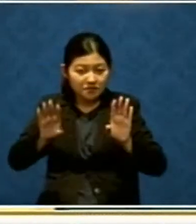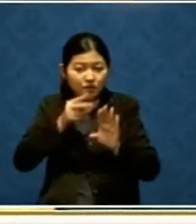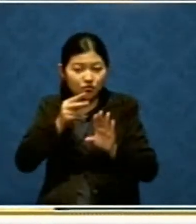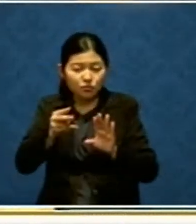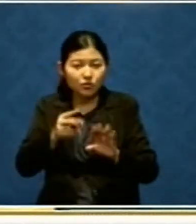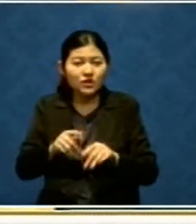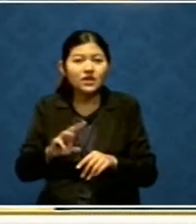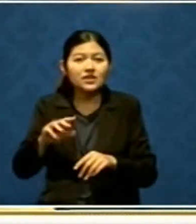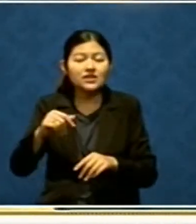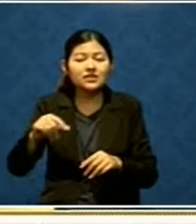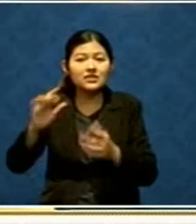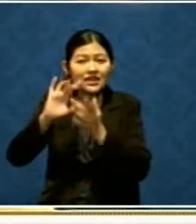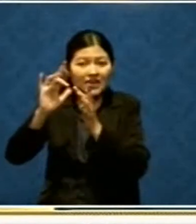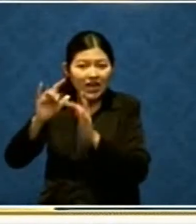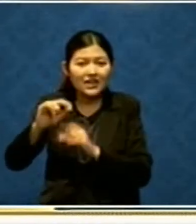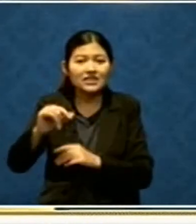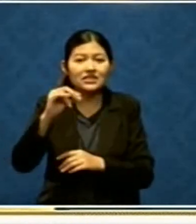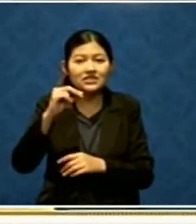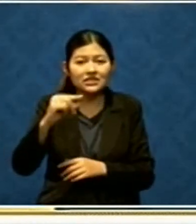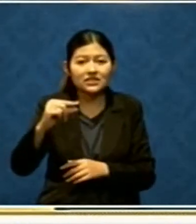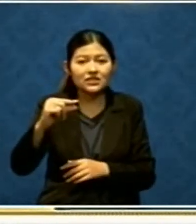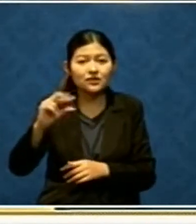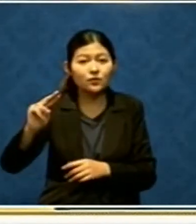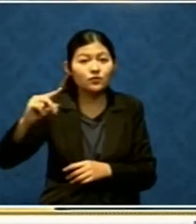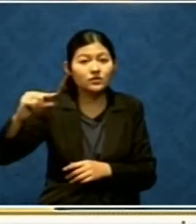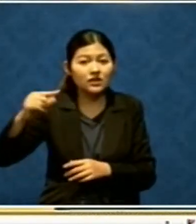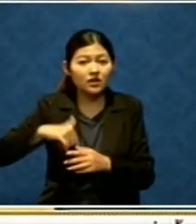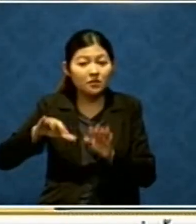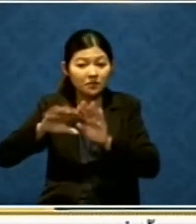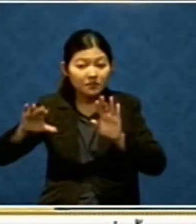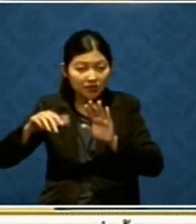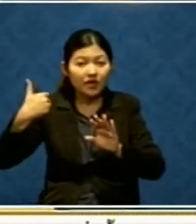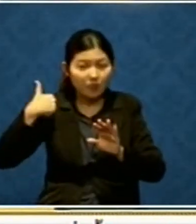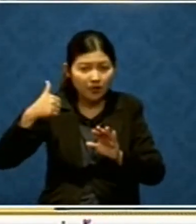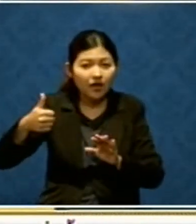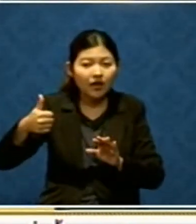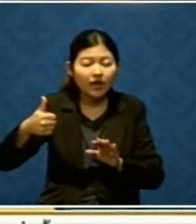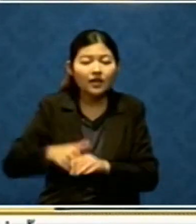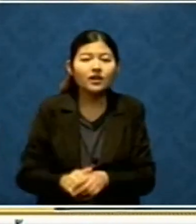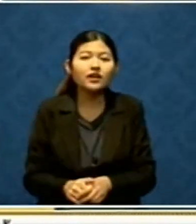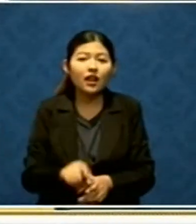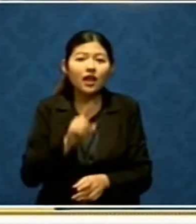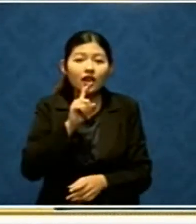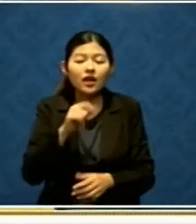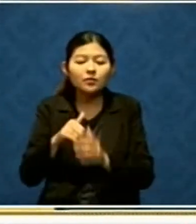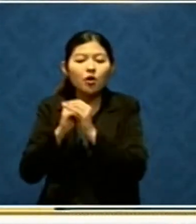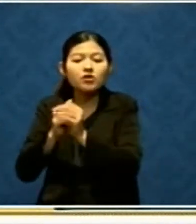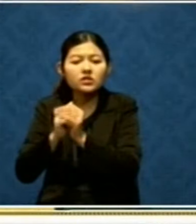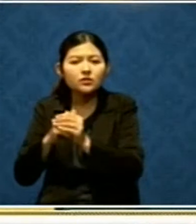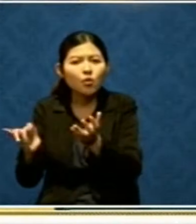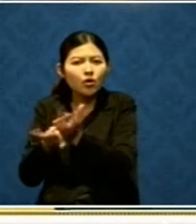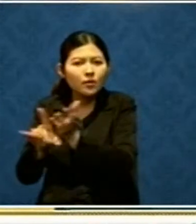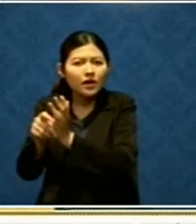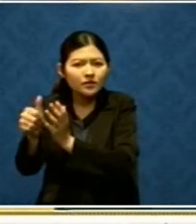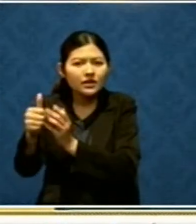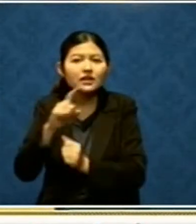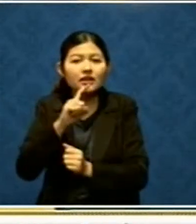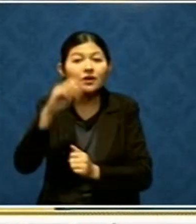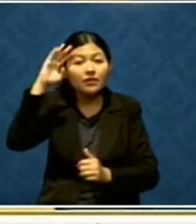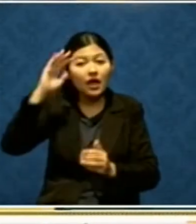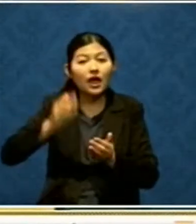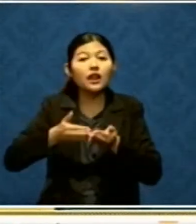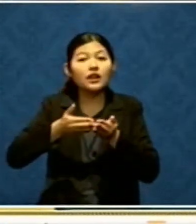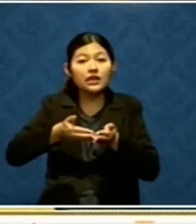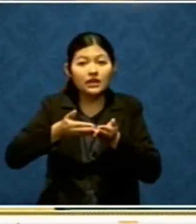ญญา G2G ยังไม่เคยเปิดเผยเลยนะครับยังไม่เคยเปิดเผยเลยนะครับแล้วเรื่องที่บอกว่าของจีนมันก็มีคุณภาพทหารเรือถ้าท่านไป